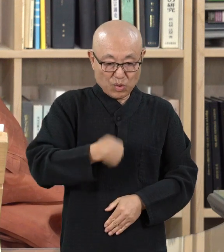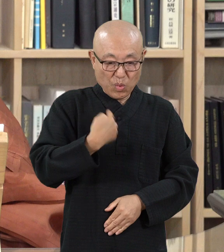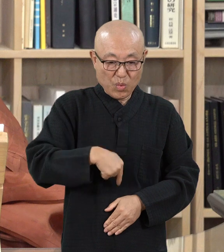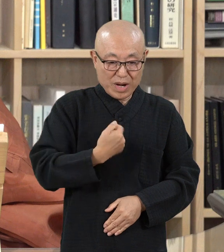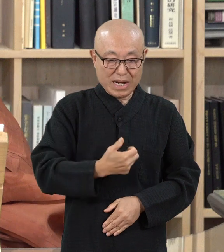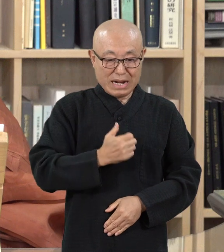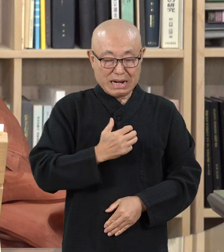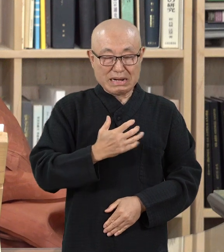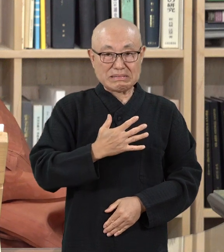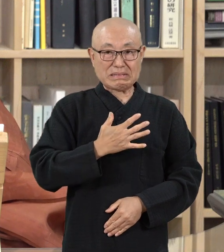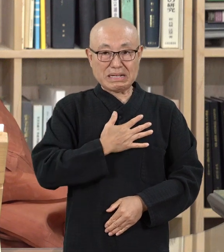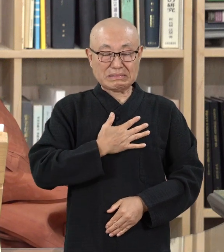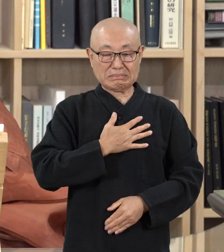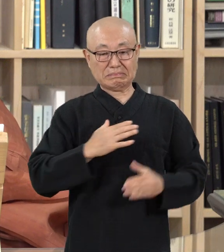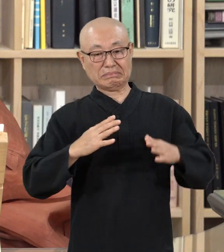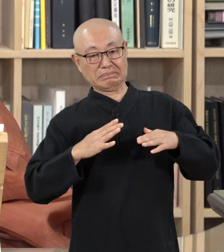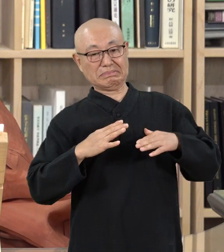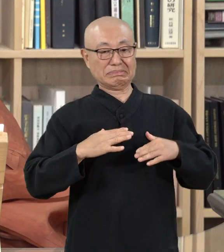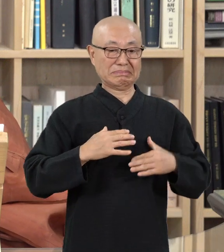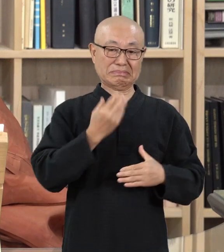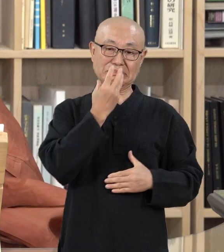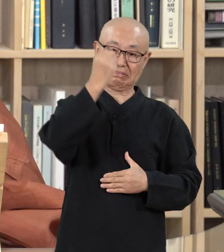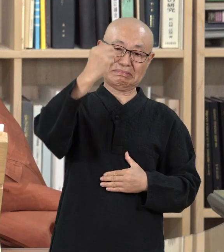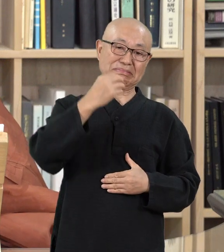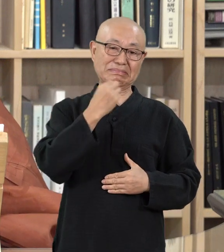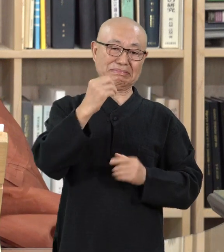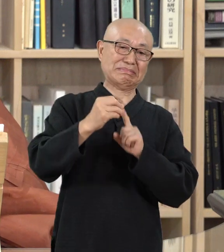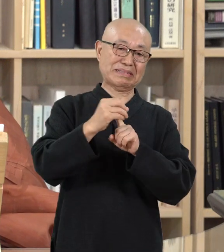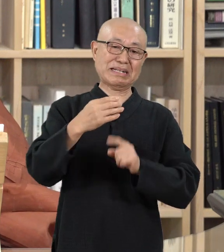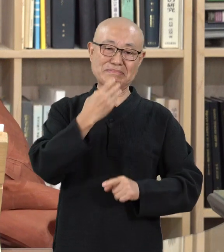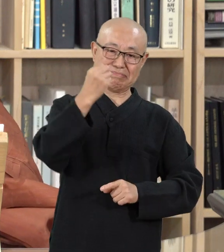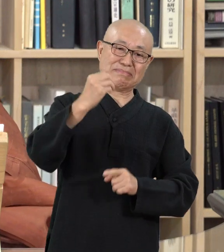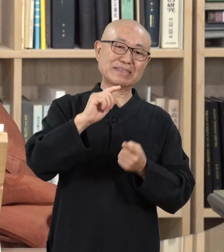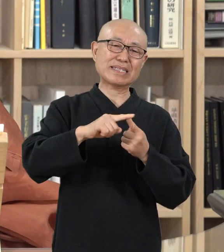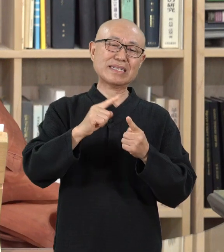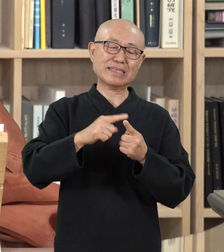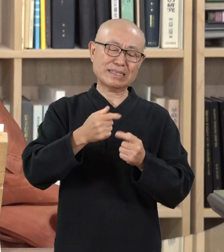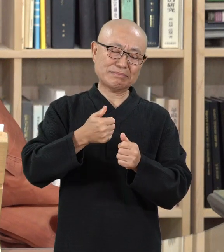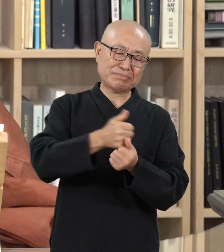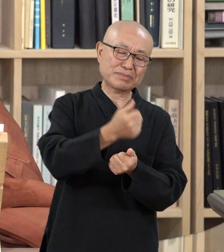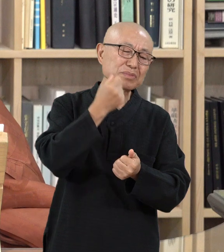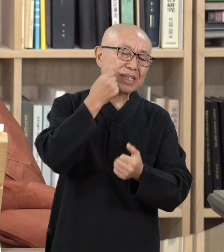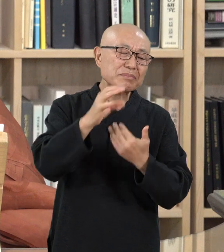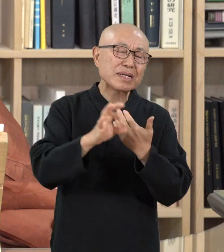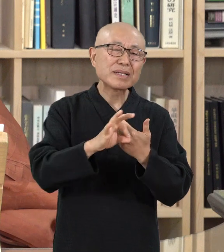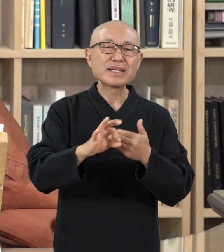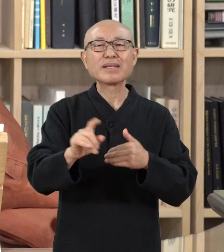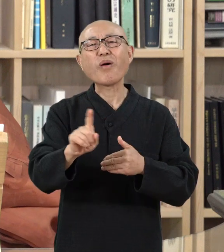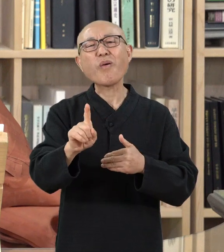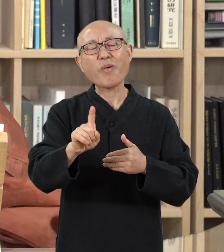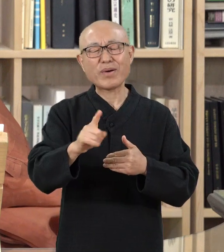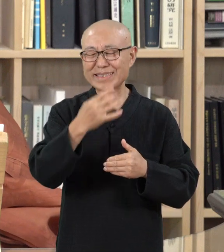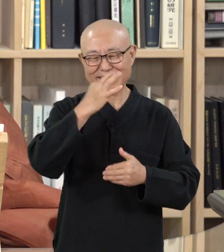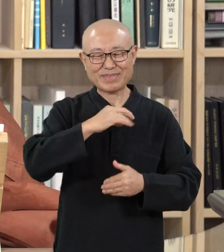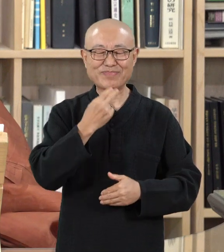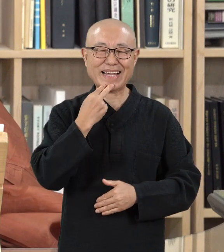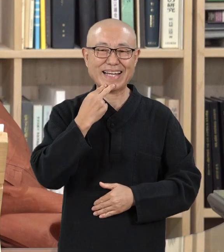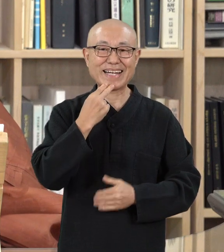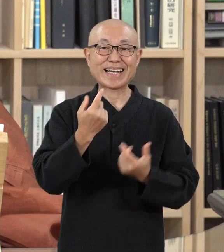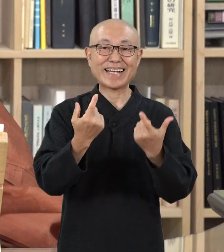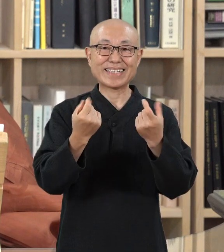맛, 내 우쭐한 맛, 나를 하나 극복하지 못하면은 그것은 어떠한 의미도 없다.